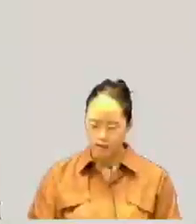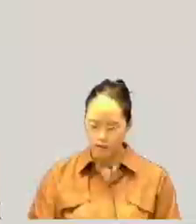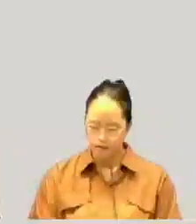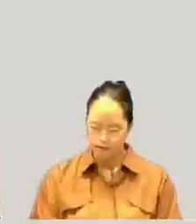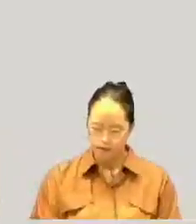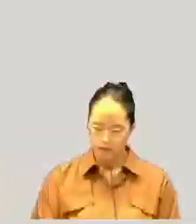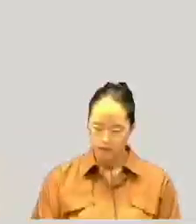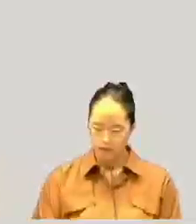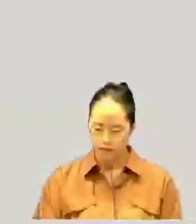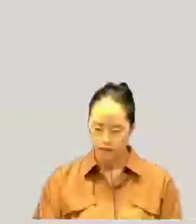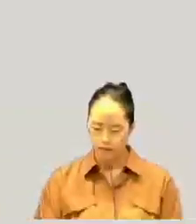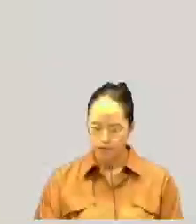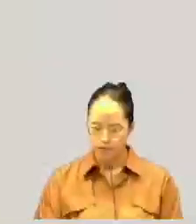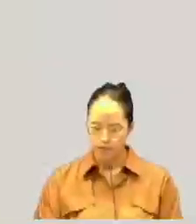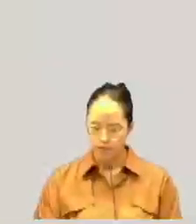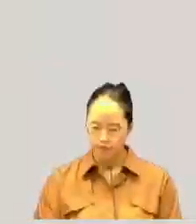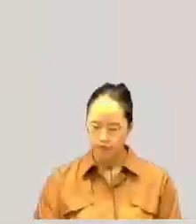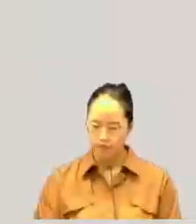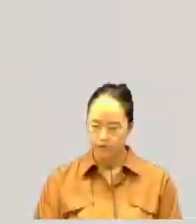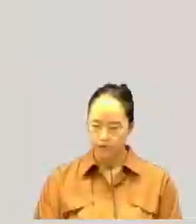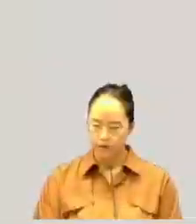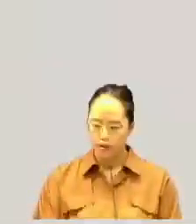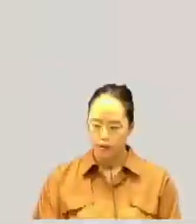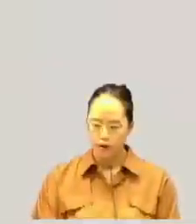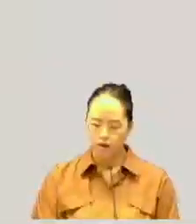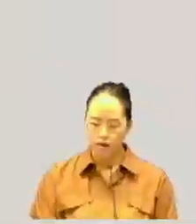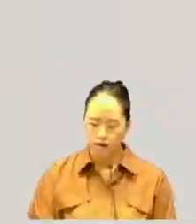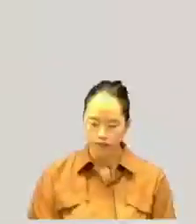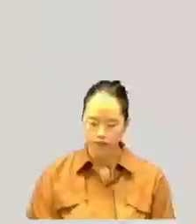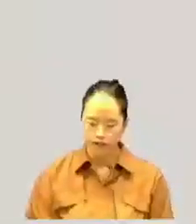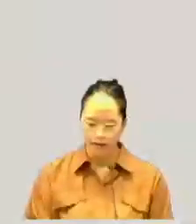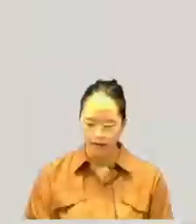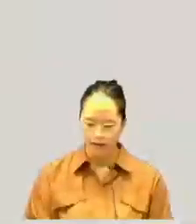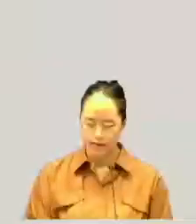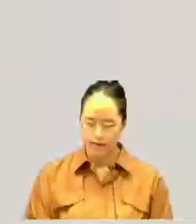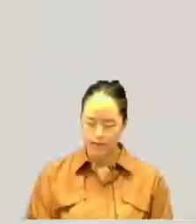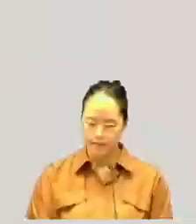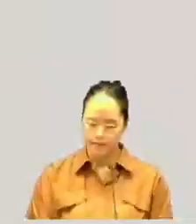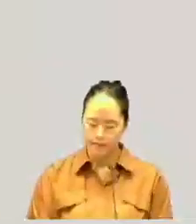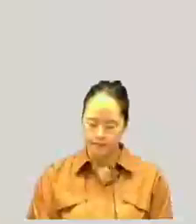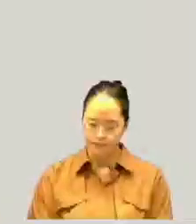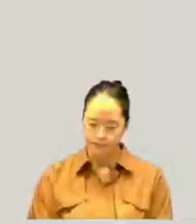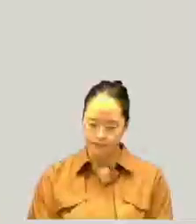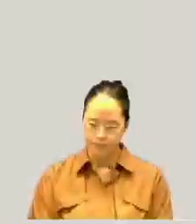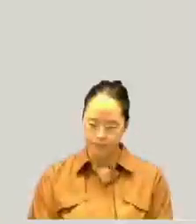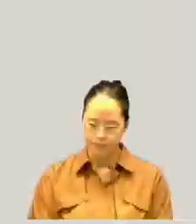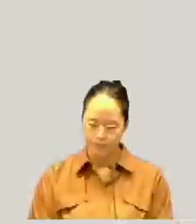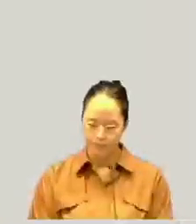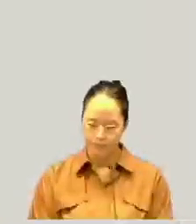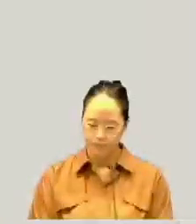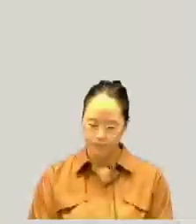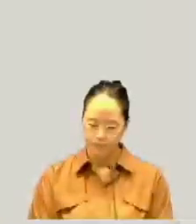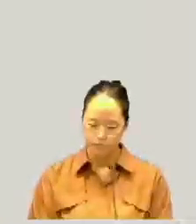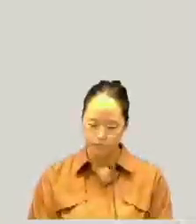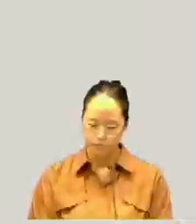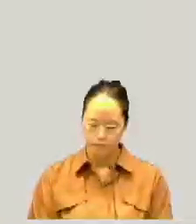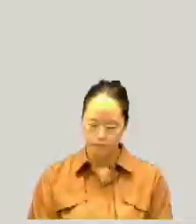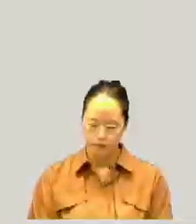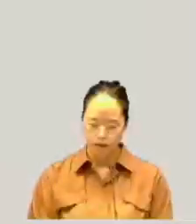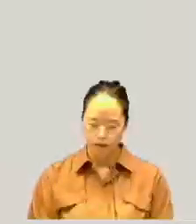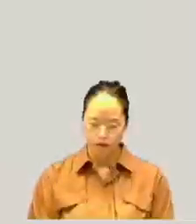呢，你责备人的时候显为公义，被人议论的时候可以得胜。